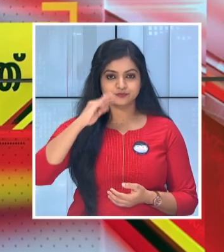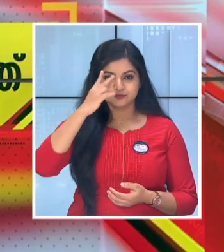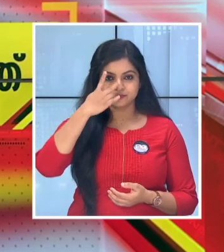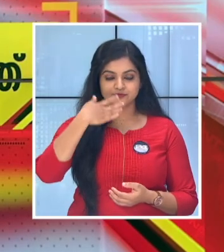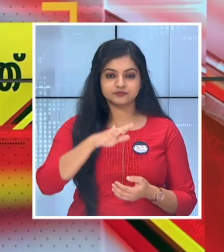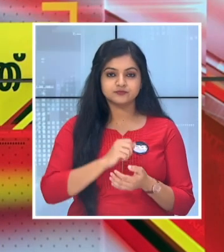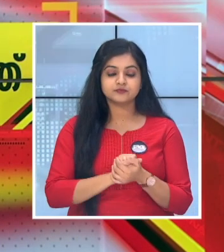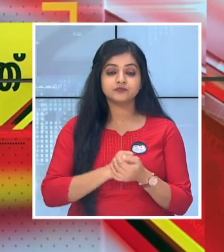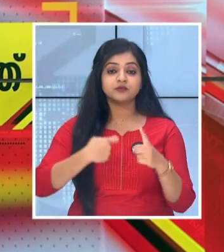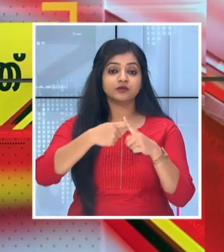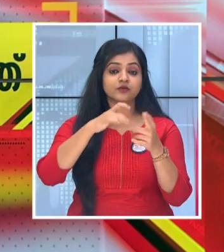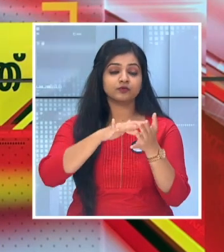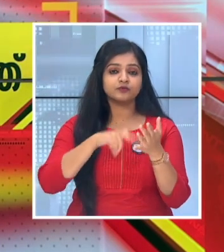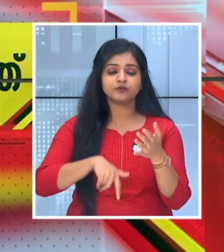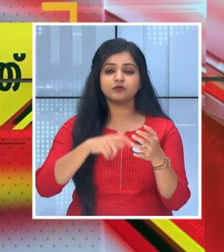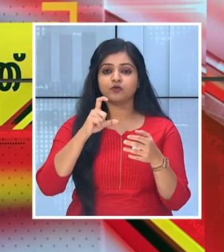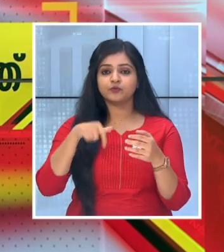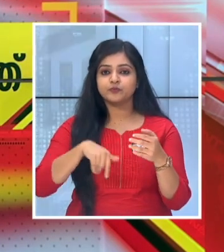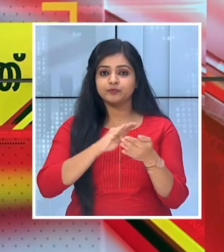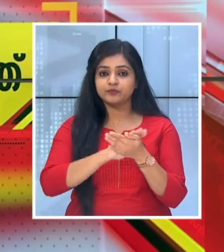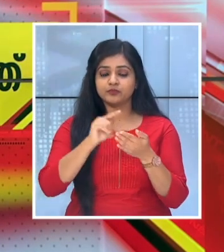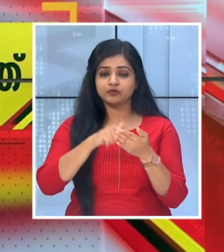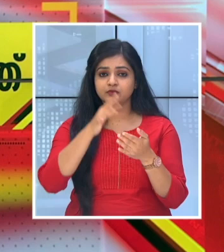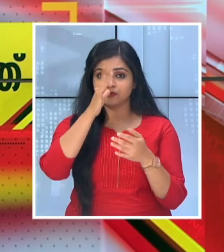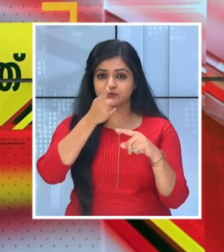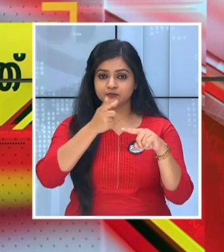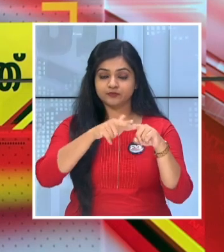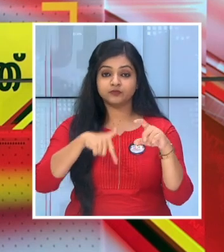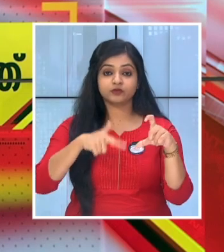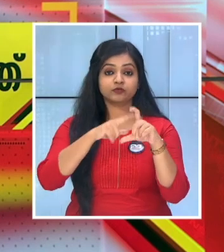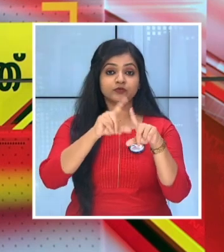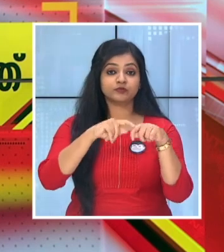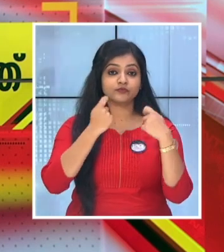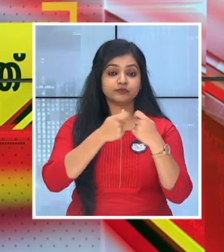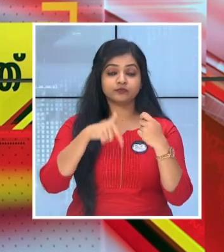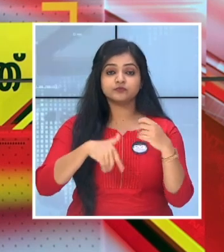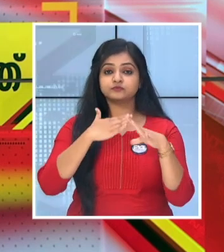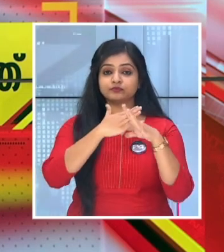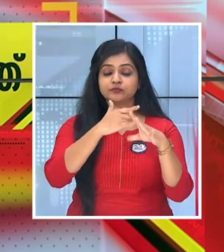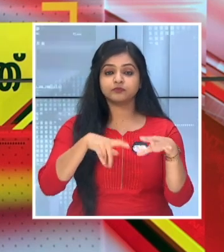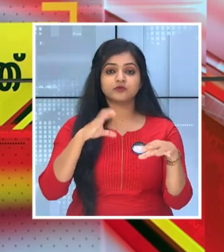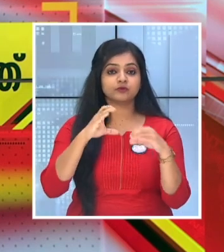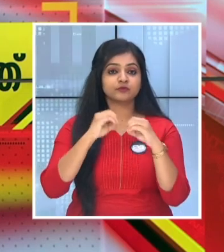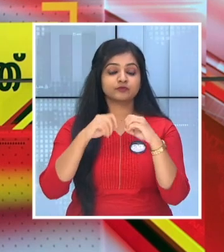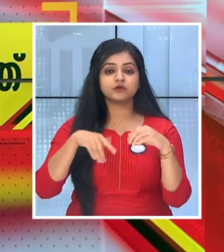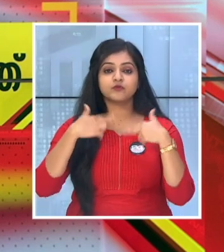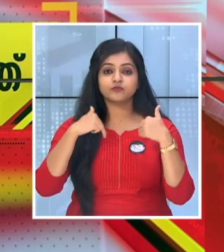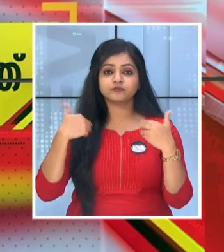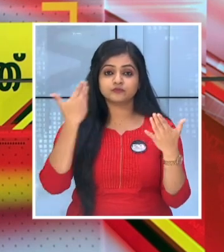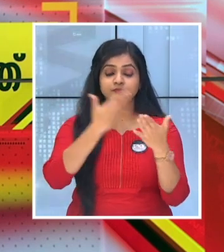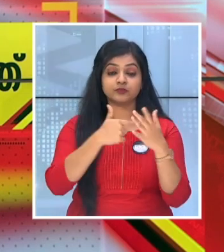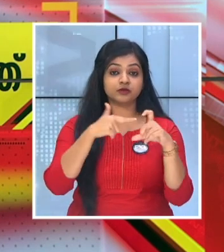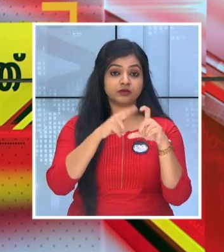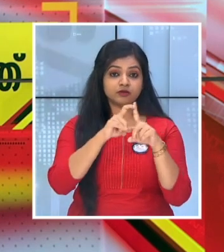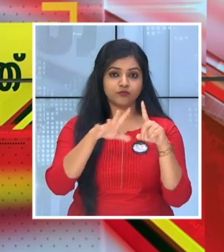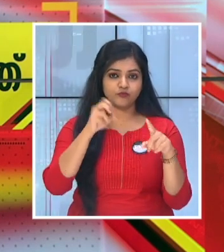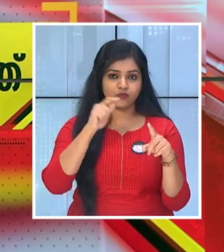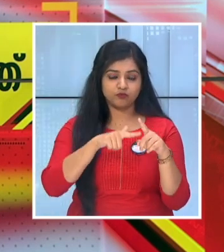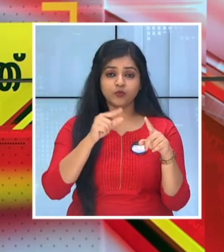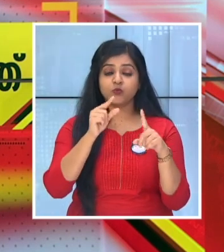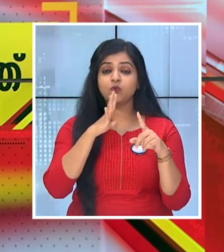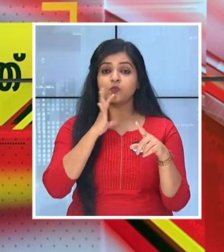തുടരുന്നു. കരുവന്നൂർ സഹകരണ ബാങ്ക് തട്ടിപ്പിൽ എൻഫോഴ്സ്മെന്റ് ഡയറക്ടറേറ്റിനെതിരെ ക്രൈംബ്രാഞ്ച് ഹൈക്കോടതിയിൽ ഇഡി പിടിച്ചെടുത്ത യഥാർത്ഥ രേഖകൾ